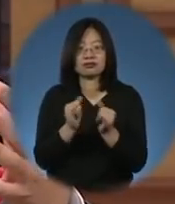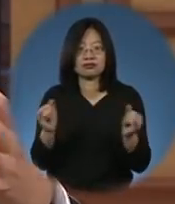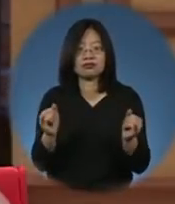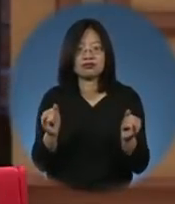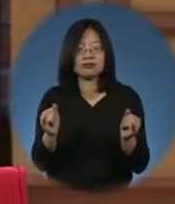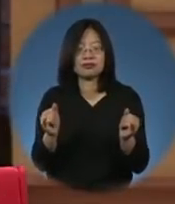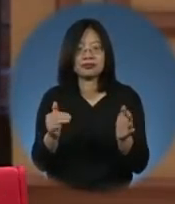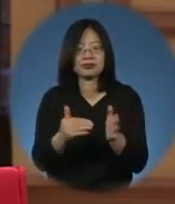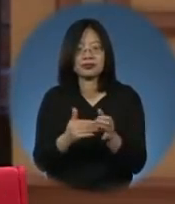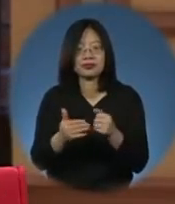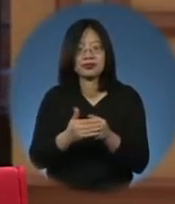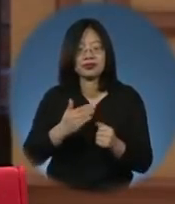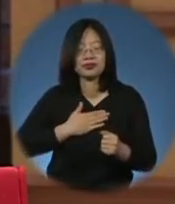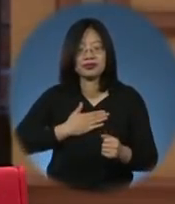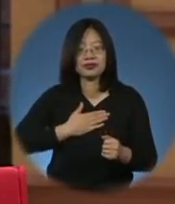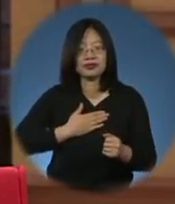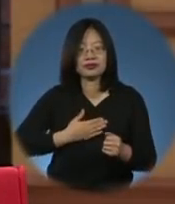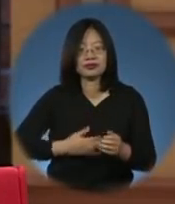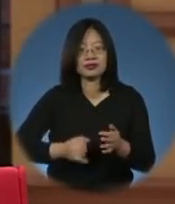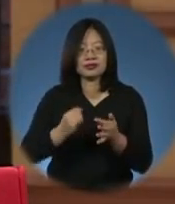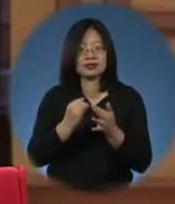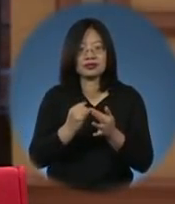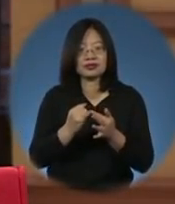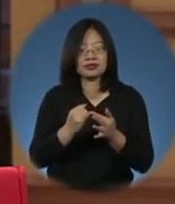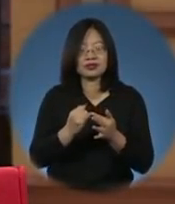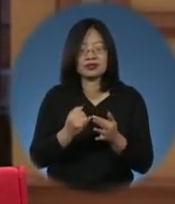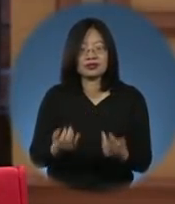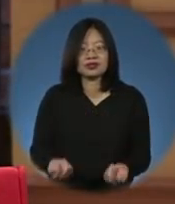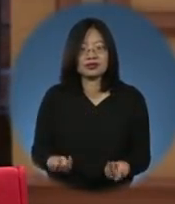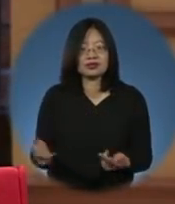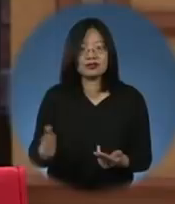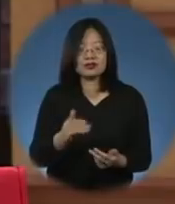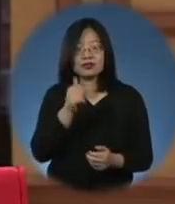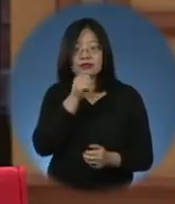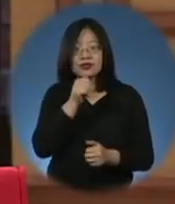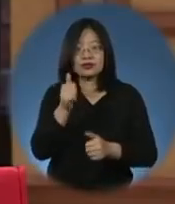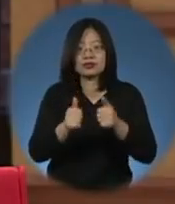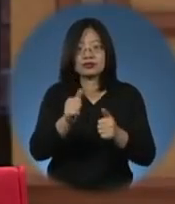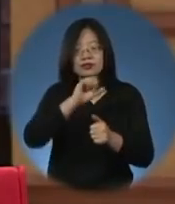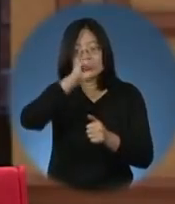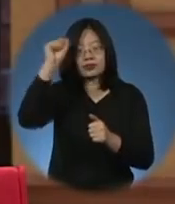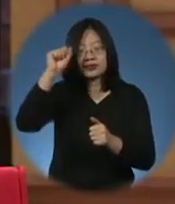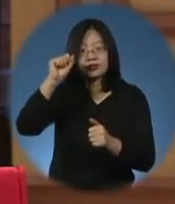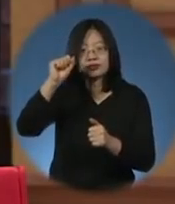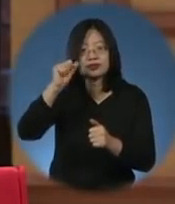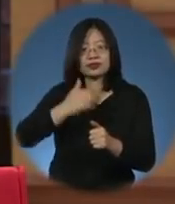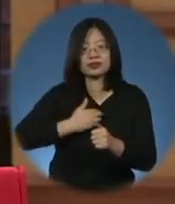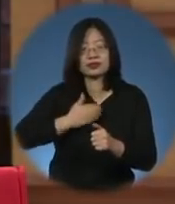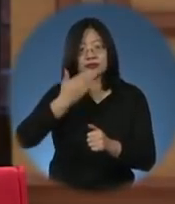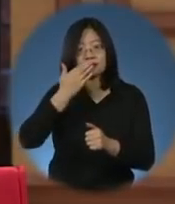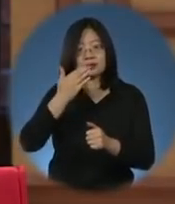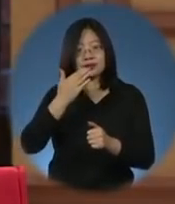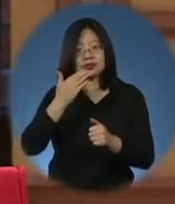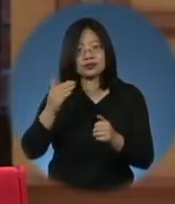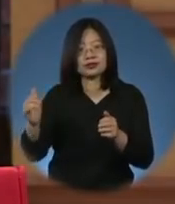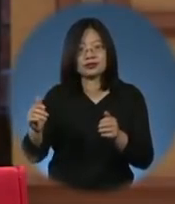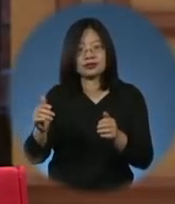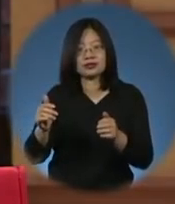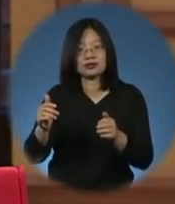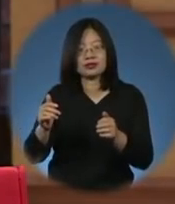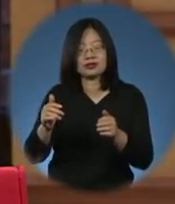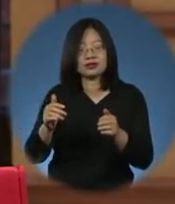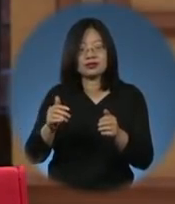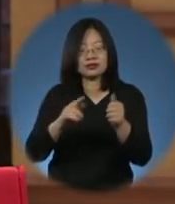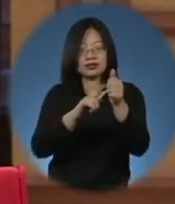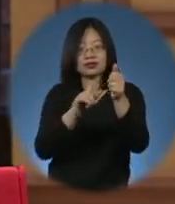네. 저희 애가 아무것도 없는데 이제 변호사 시험이 됐습니다. 딱 가면은 저는 할 수 있는 길은 그 밑에 들어가서 일하는 길밖에